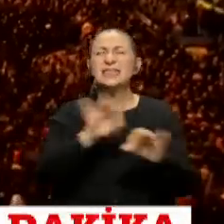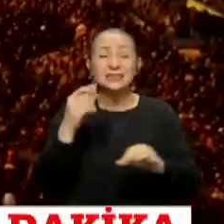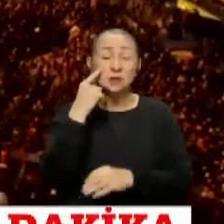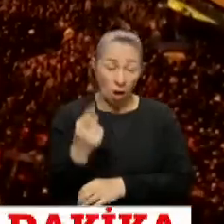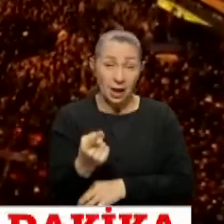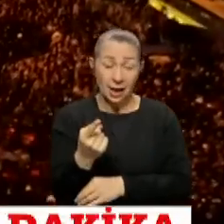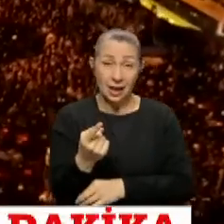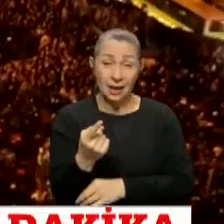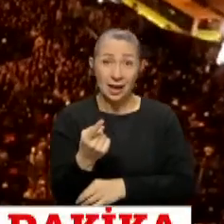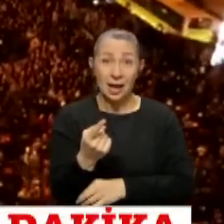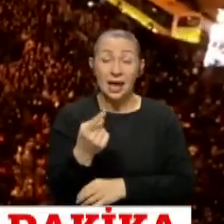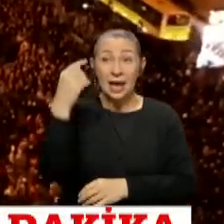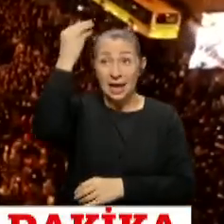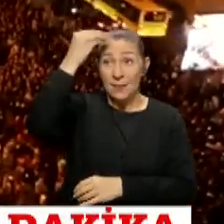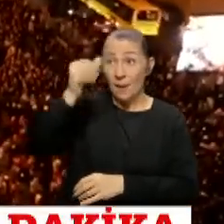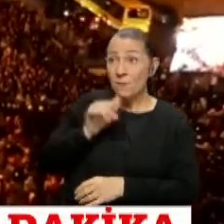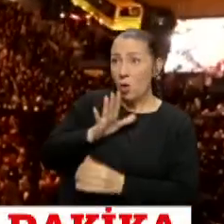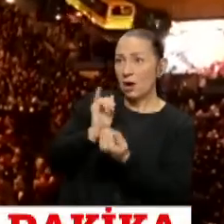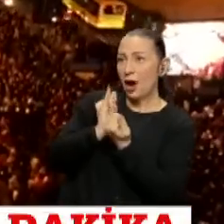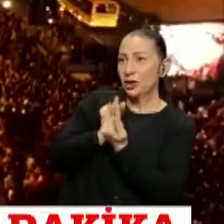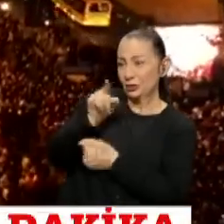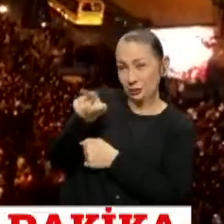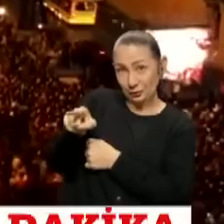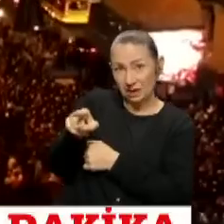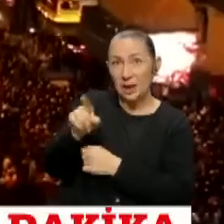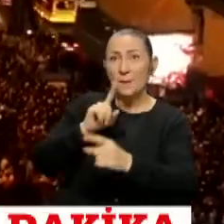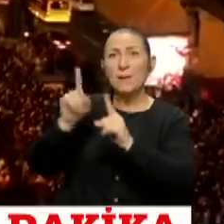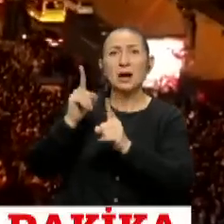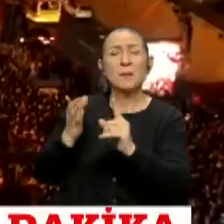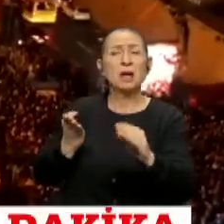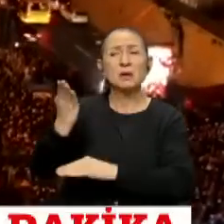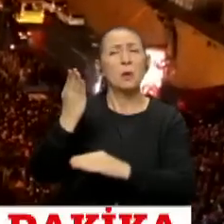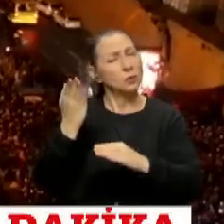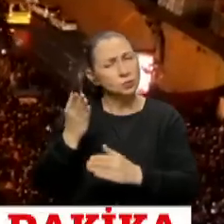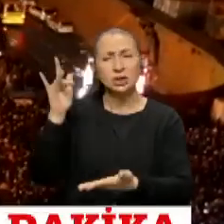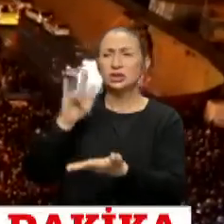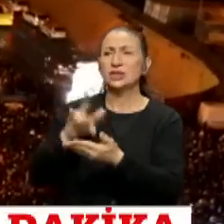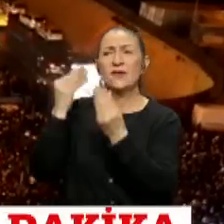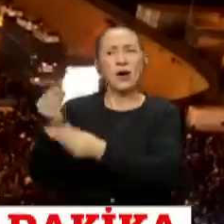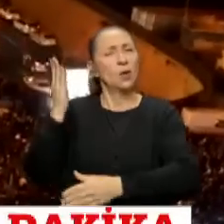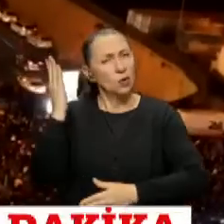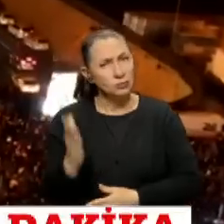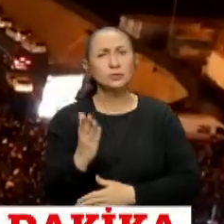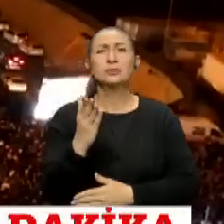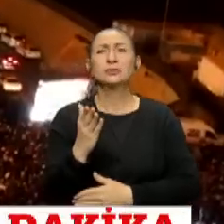haksız yere Ekrem kardeşimi yargılasalar da, cezalandırsalar